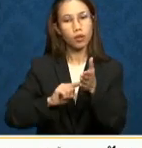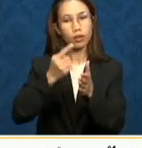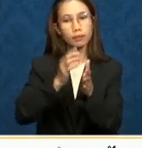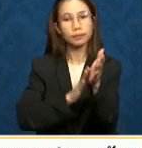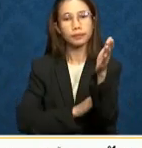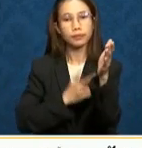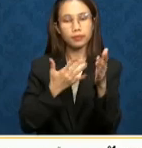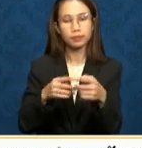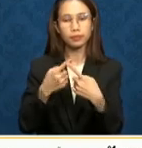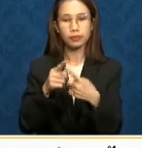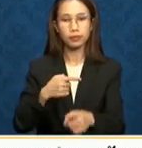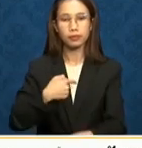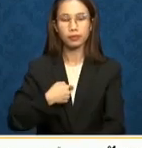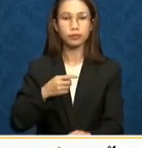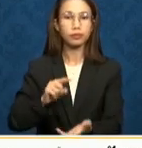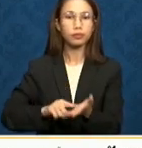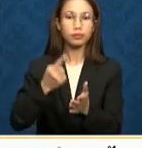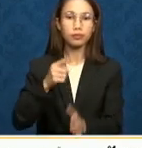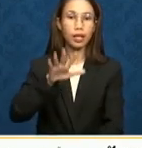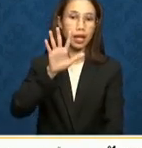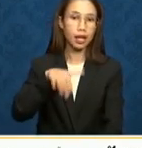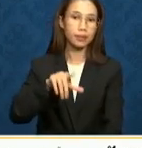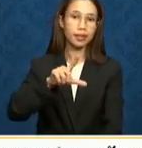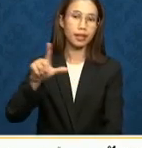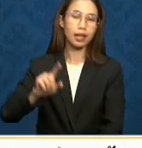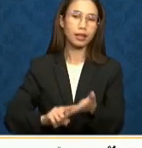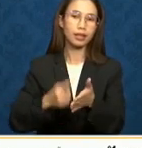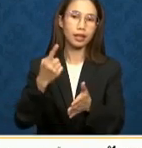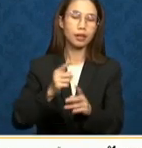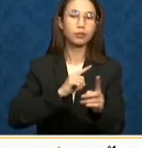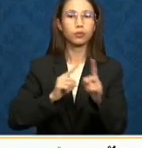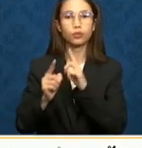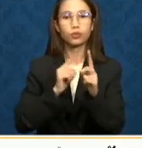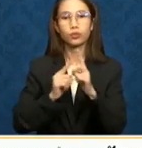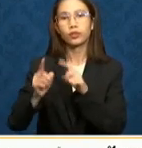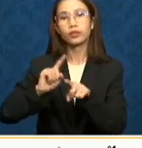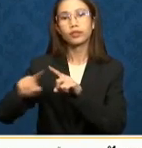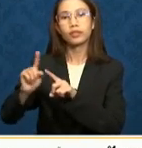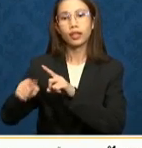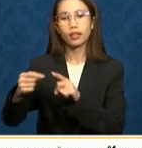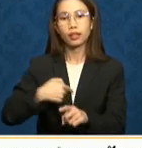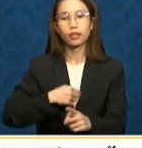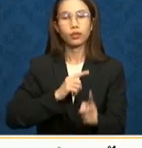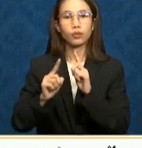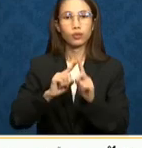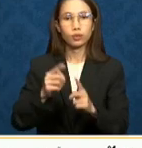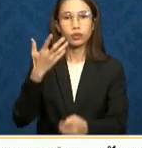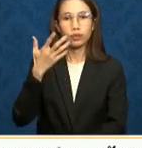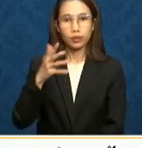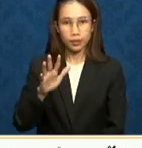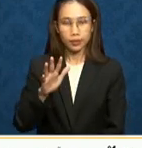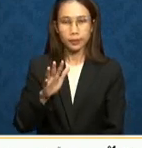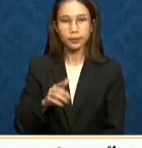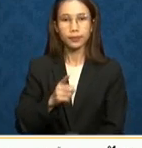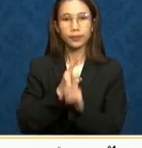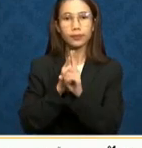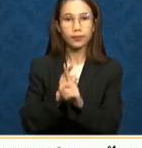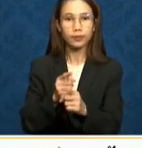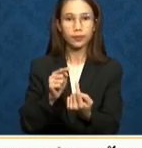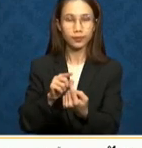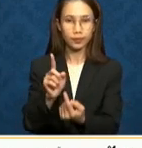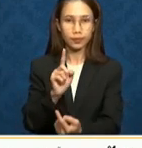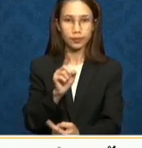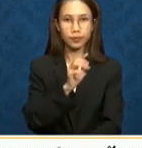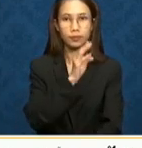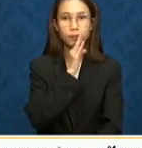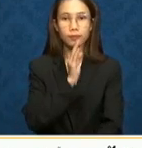แต่การที่เราลงทุนด้วย 5,000 ล้านเป็นจุดเริ่มต้นที่จะเริ่มคุยแล้วเมื่อเราได้คุยและเข้าที่แล้วท่านก็อาจจะเห็นว่าเมื่อ